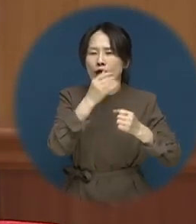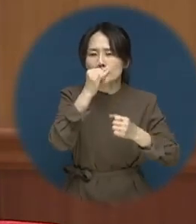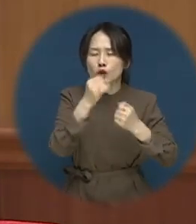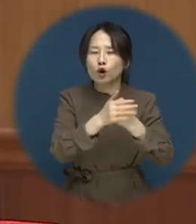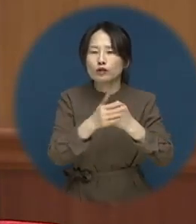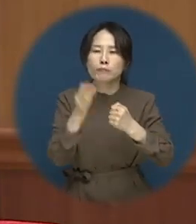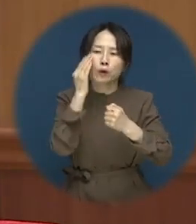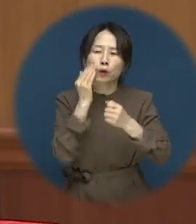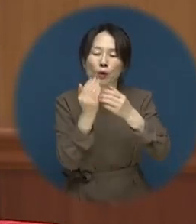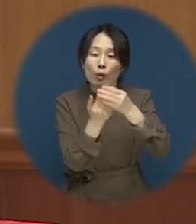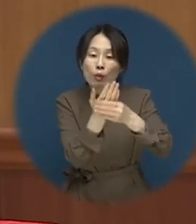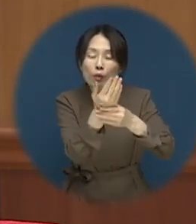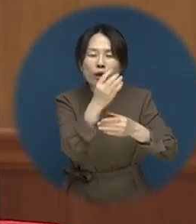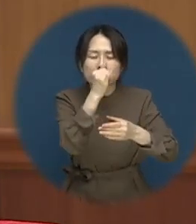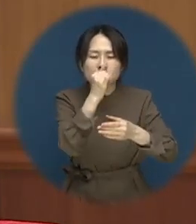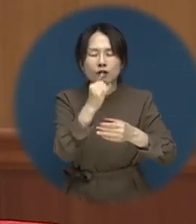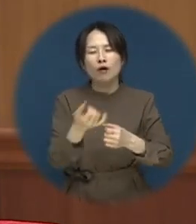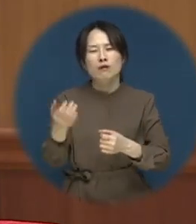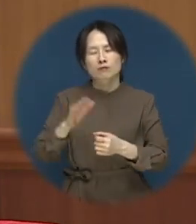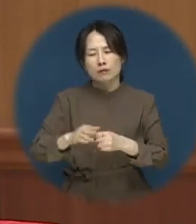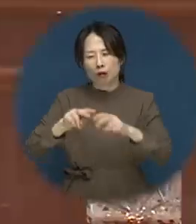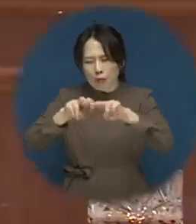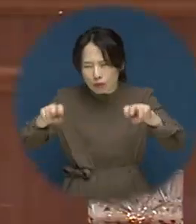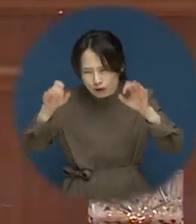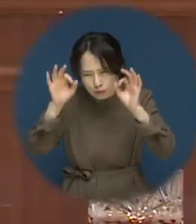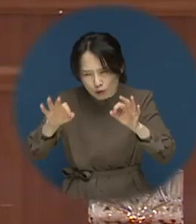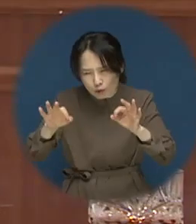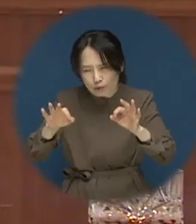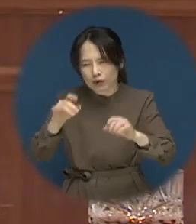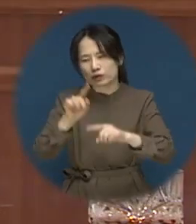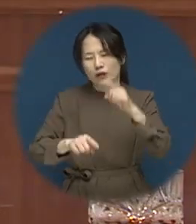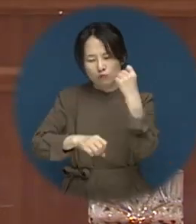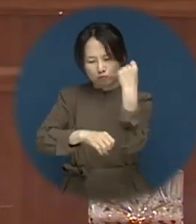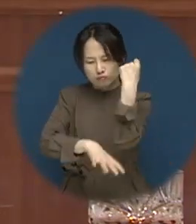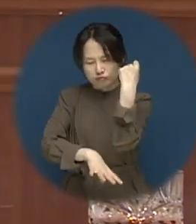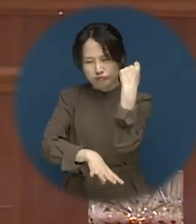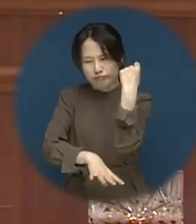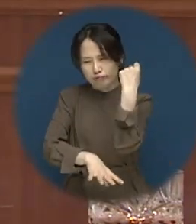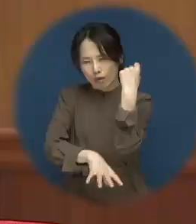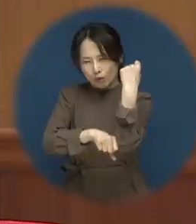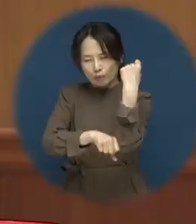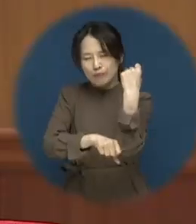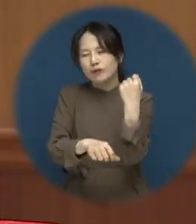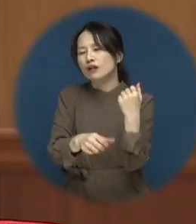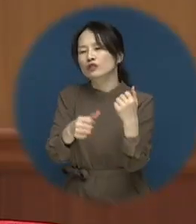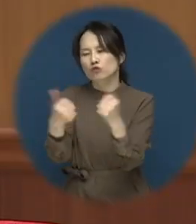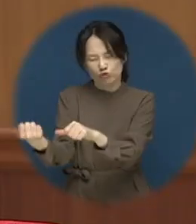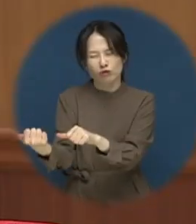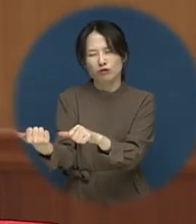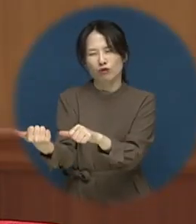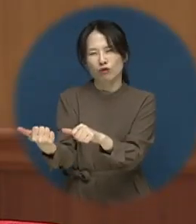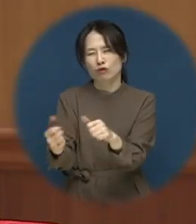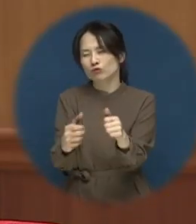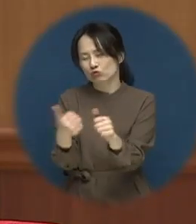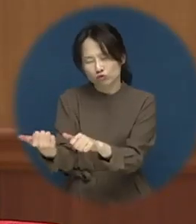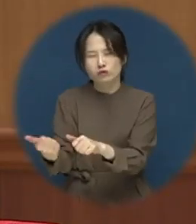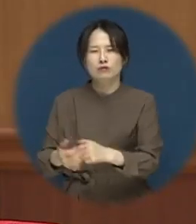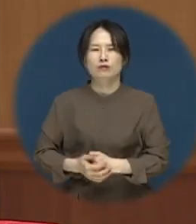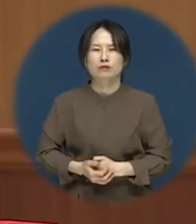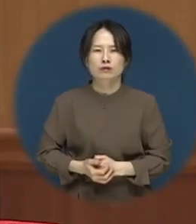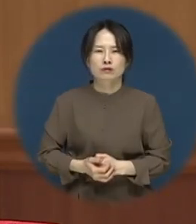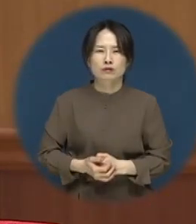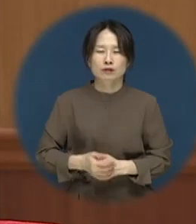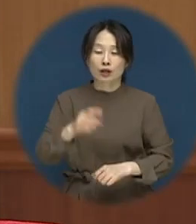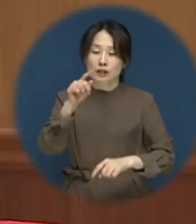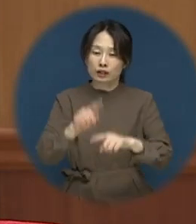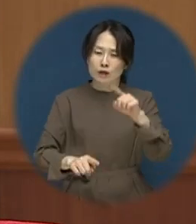몰라요. 그걸 네. 살았다고 보는 거죠. 네. 그런 경우는 그러면 이거는 이미 죽었으니 안 됩니다. 이렇게 나무는 삶과 죽음의 경계가